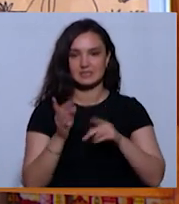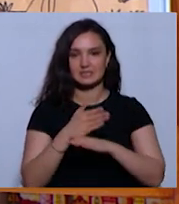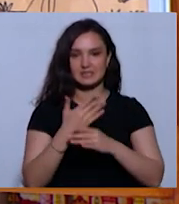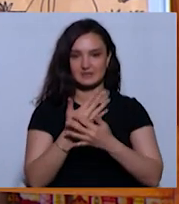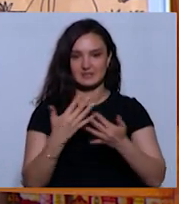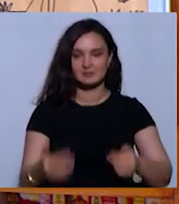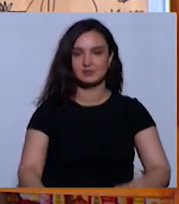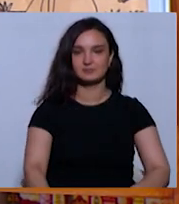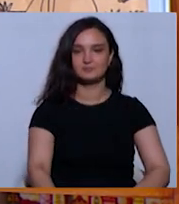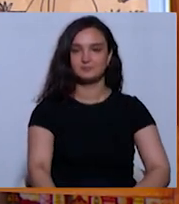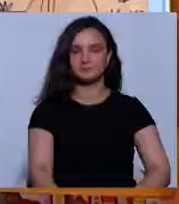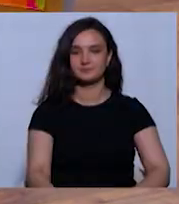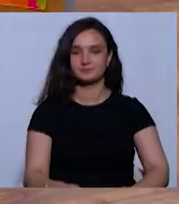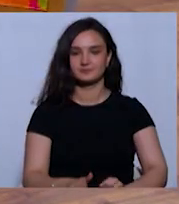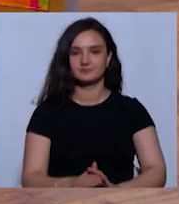თევზები.